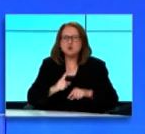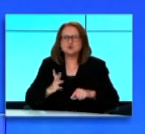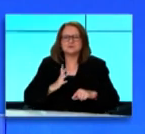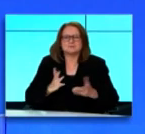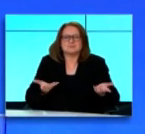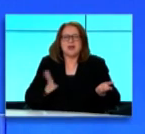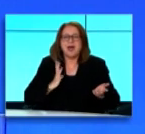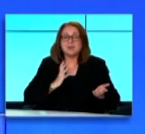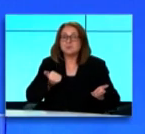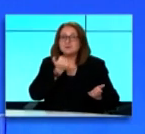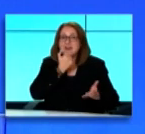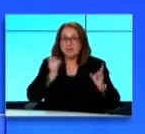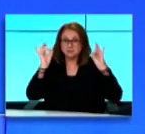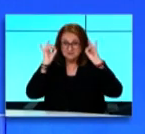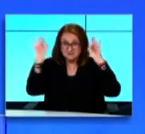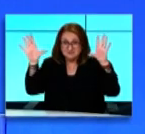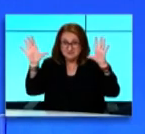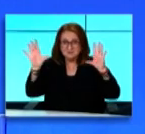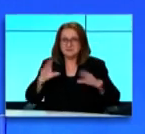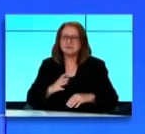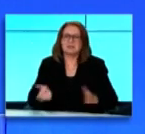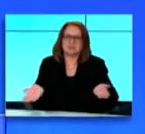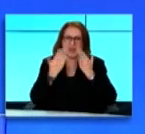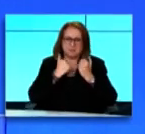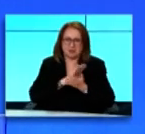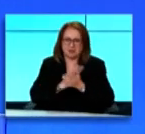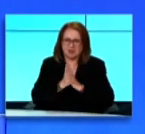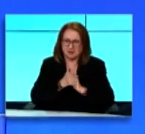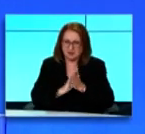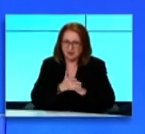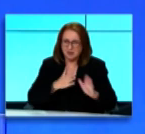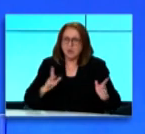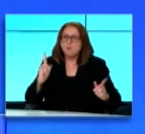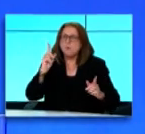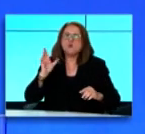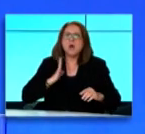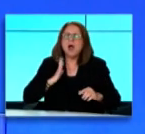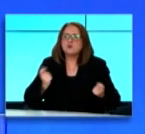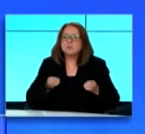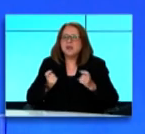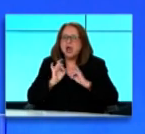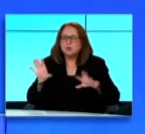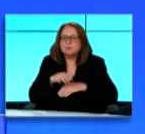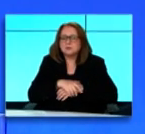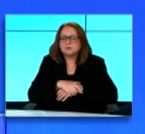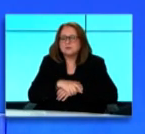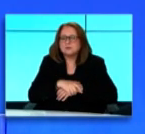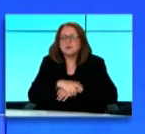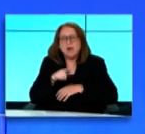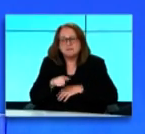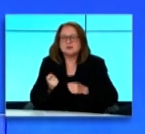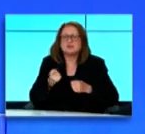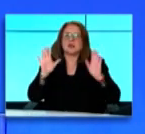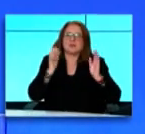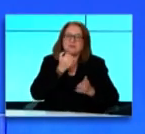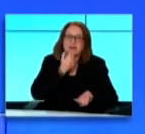την μεγάλη κρίση κάναμε ό,τι ήταν ανθρωπίνως δυνατόν. Είναι σαφές όμως ότι σε κάποιες